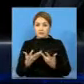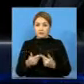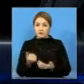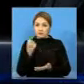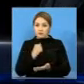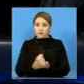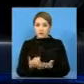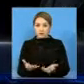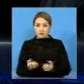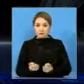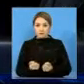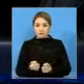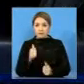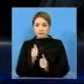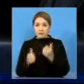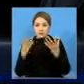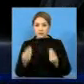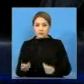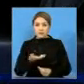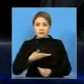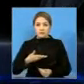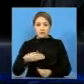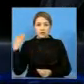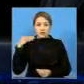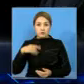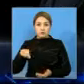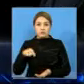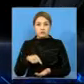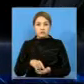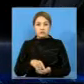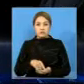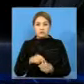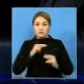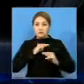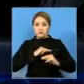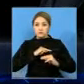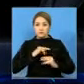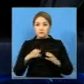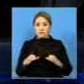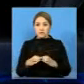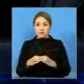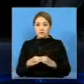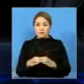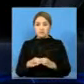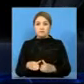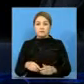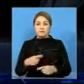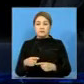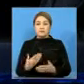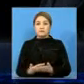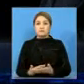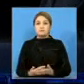отыр. И күнбе-күн осылармен біздің Ақтөбе қаласындағы жұмыспен қамту бөлімі, аудандағы жұмыспен